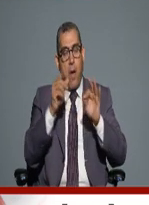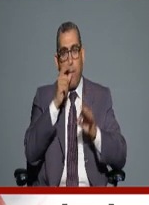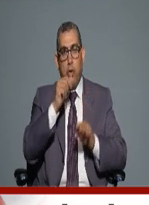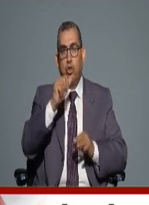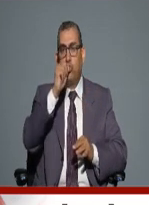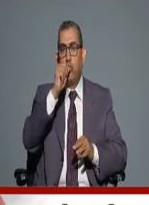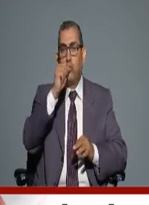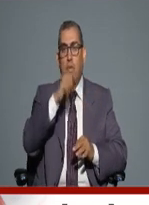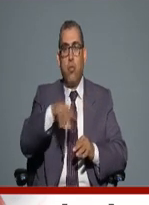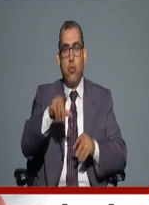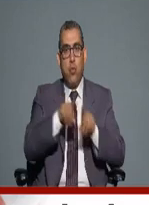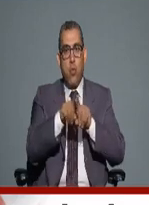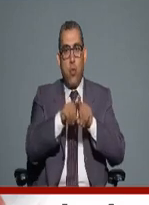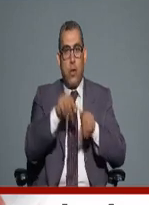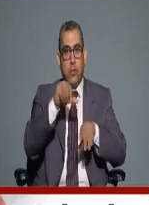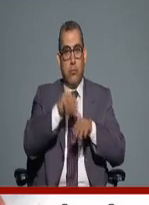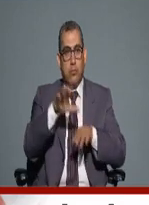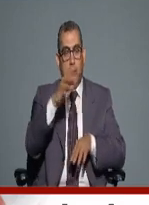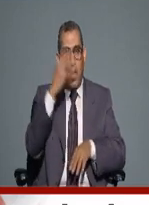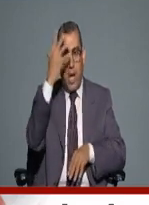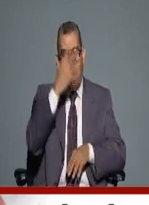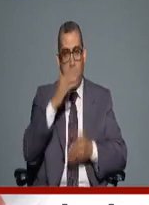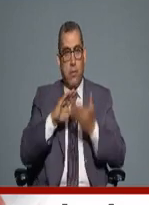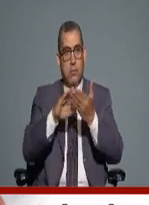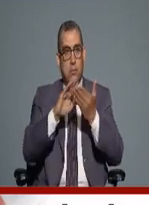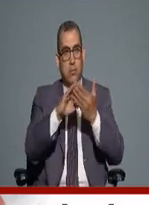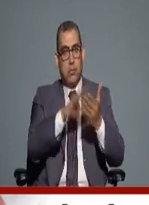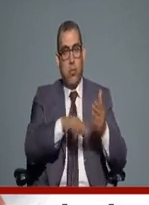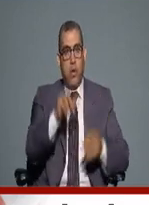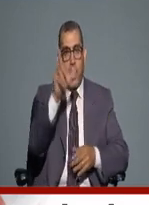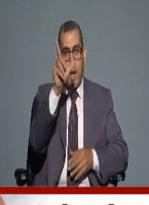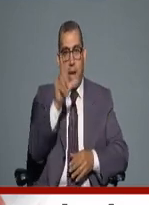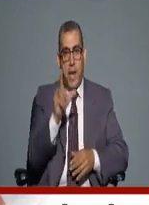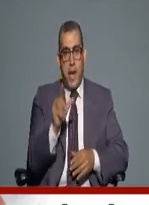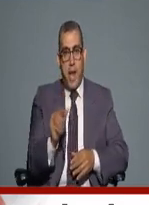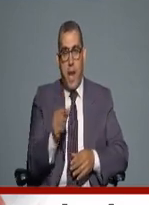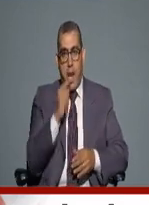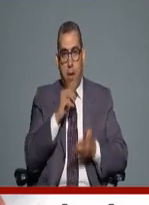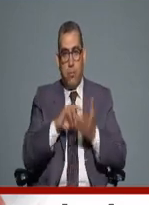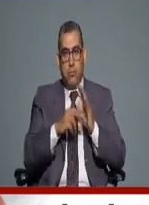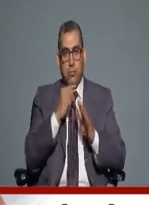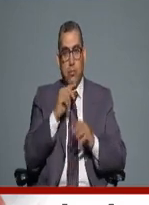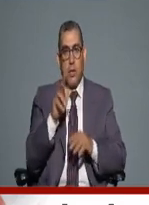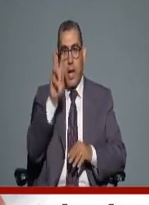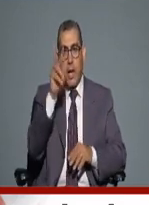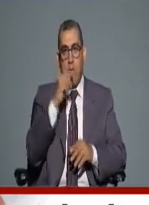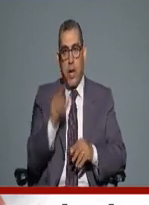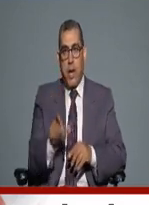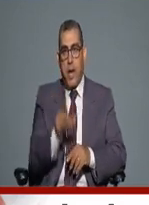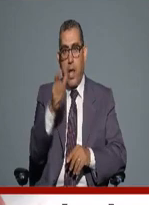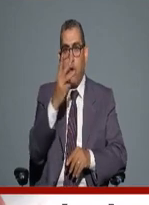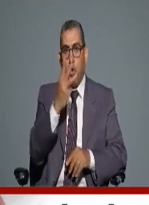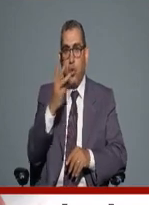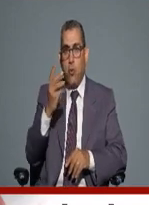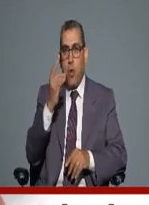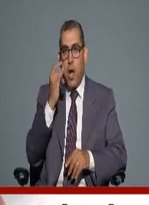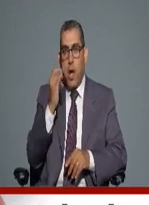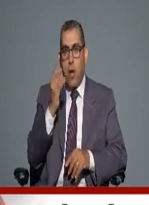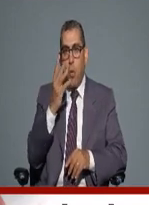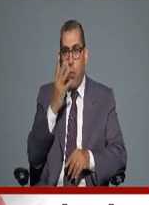الشرب لإخواننا في الدول حوض النيل المختلفة، أكثر من 340